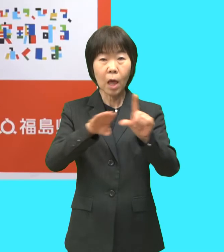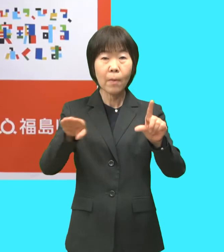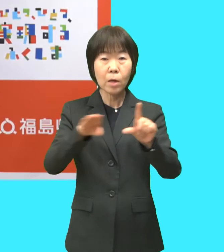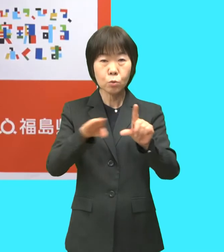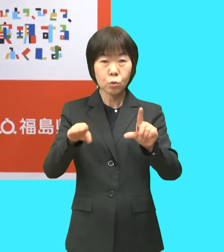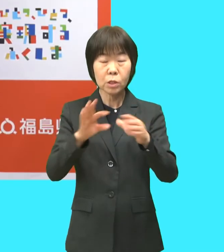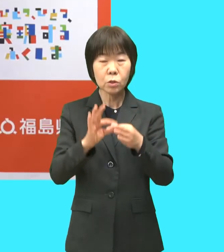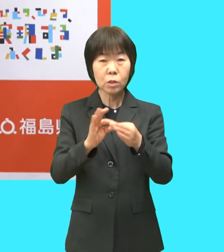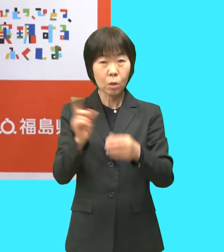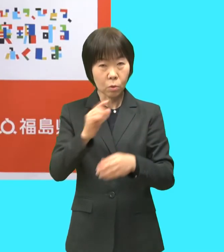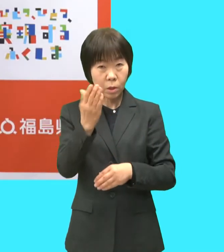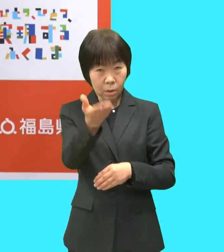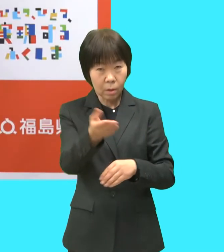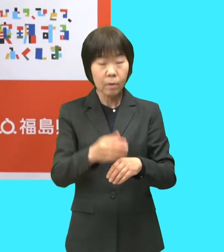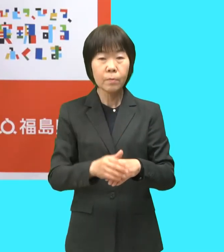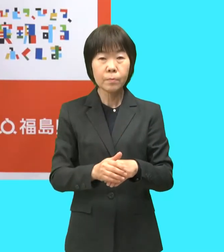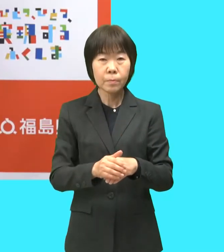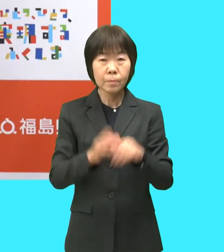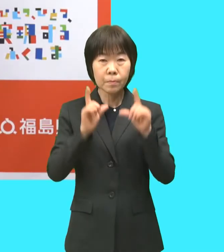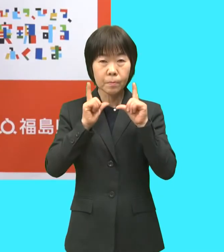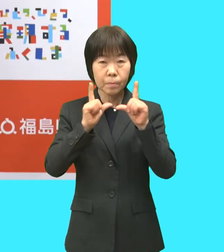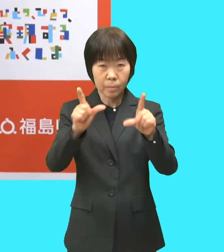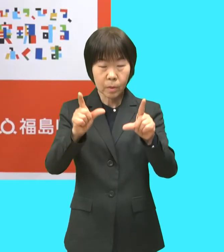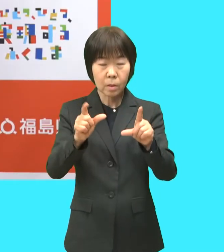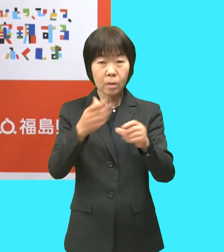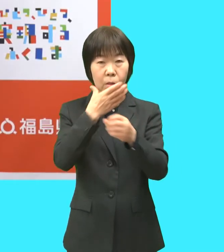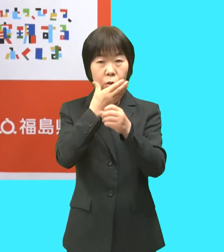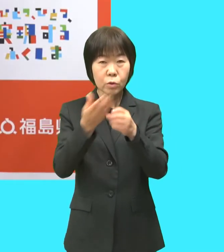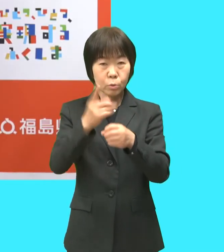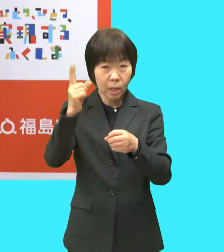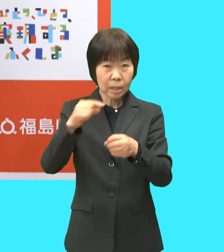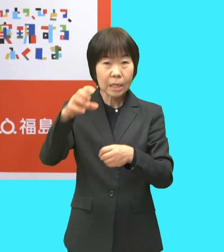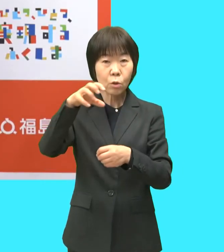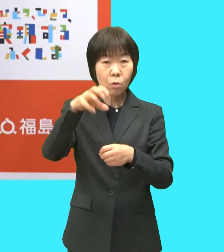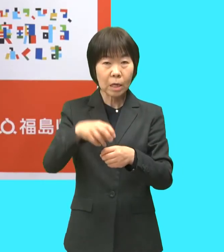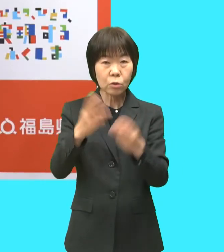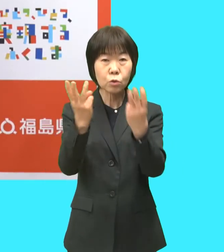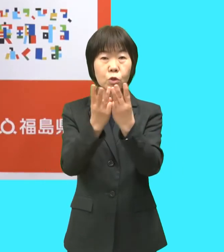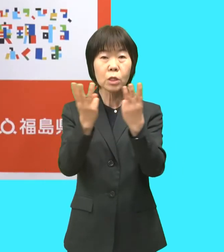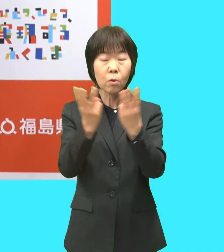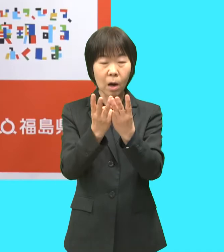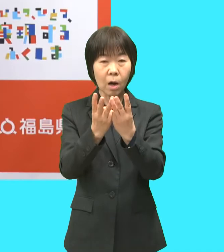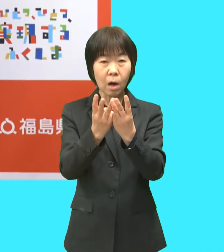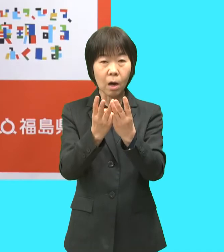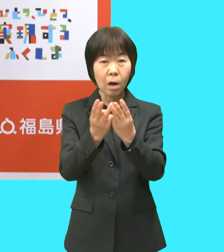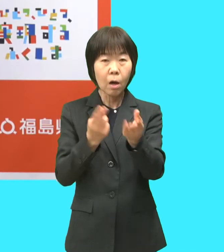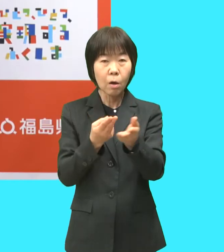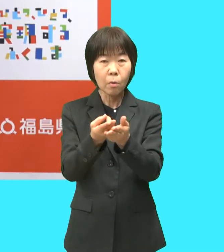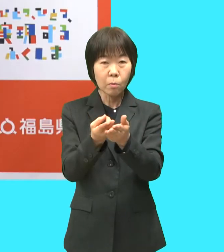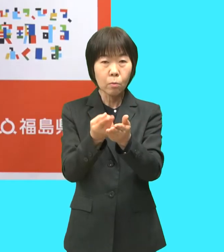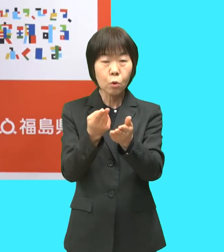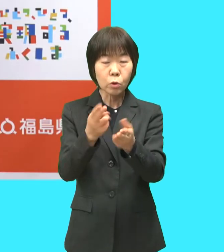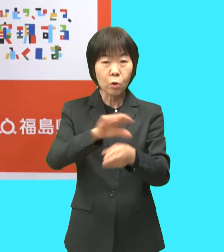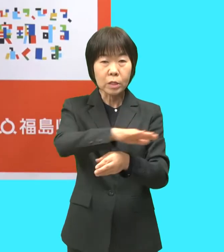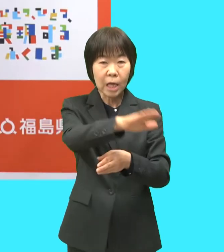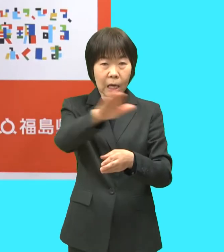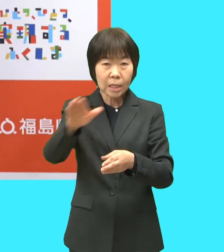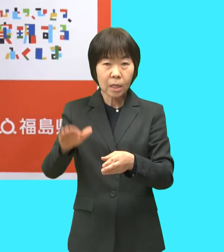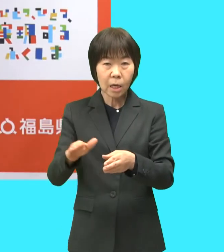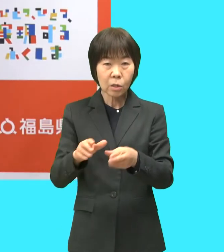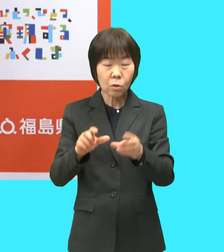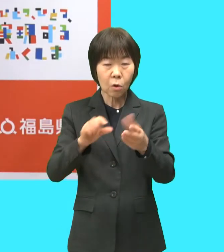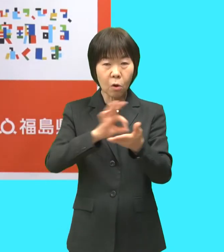識についてはいかがでしょうか。 はい、福島県における指標は病床全体の占有率